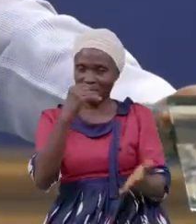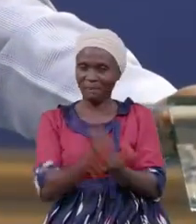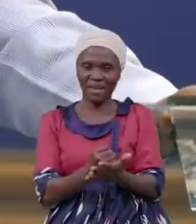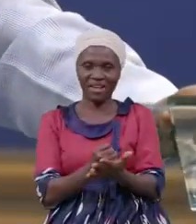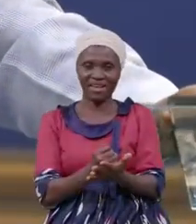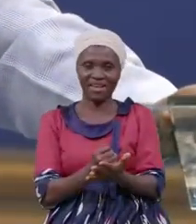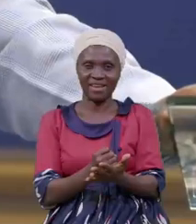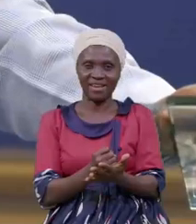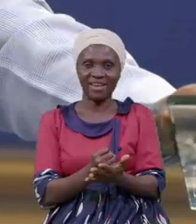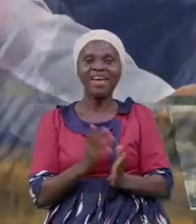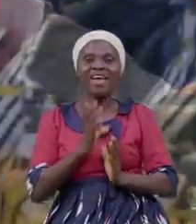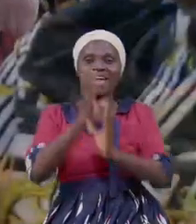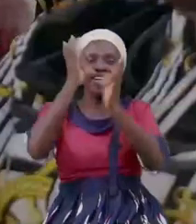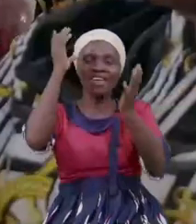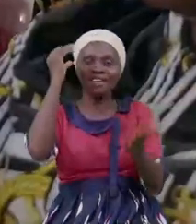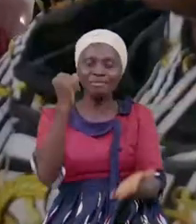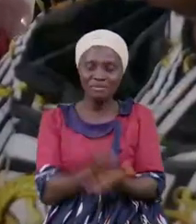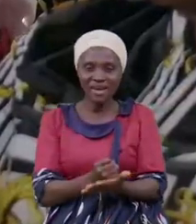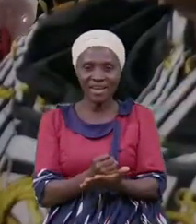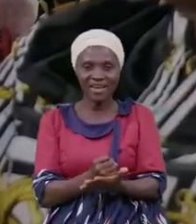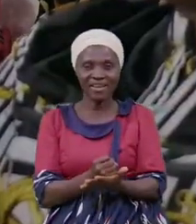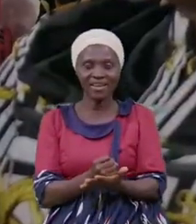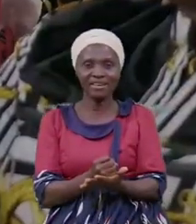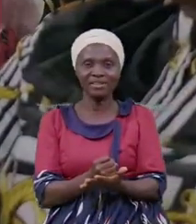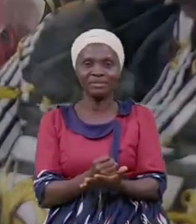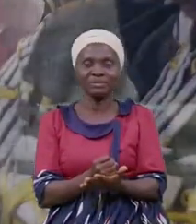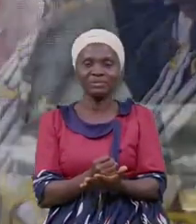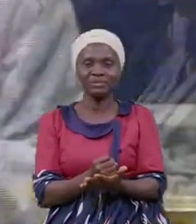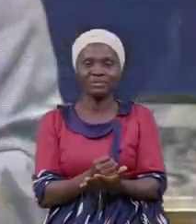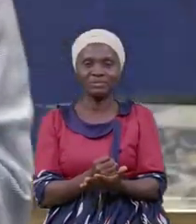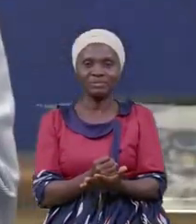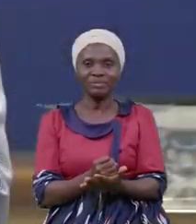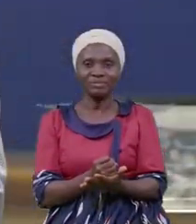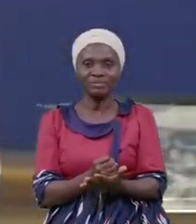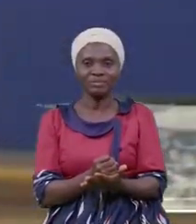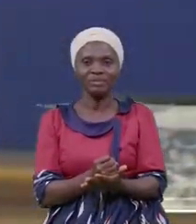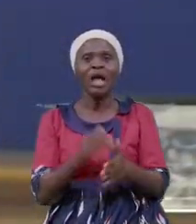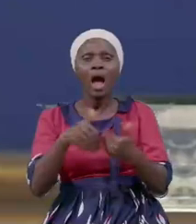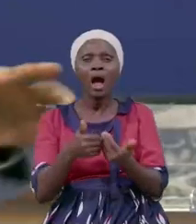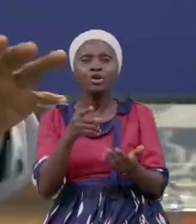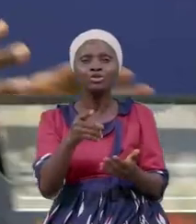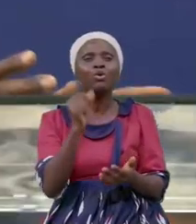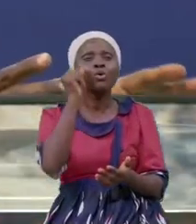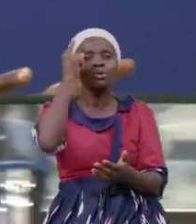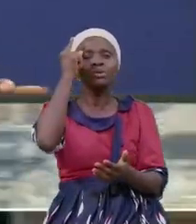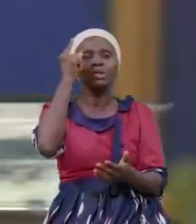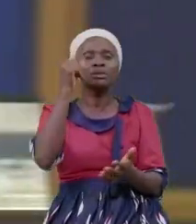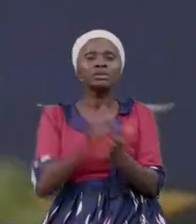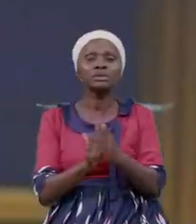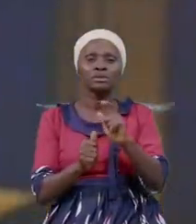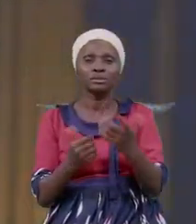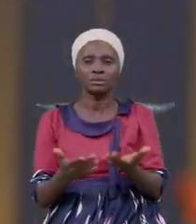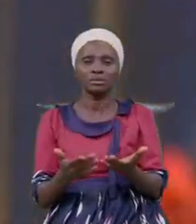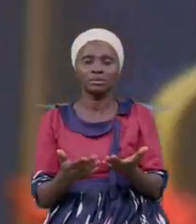plus criez amen comment est-ce que vous comprenez cela il n'a pas